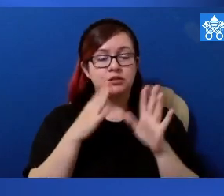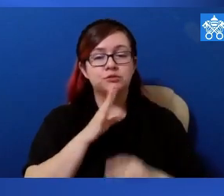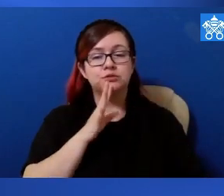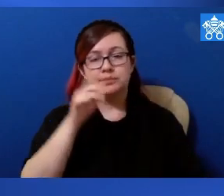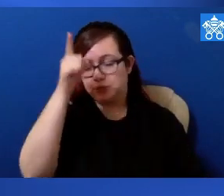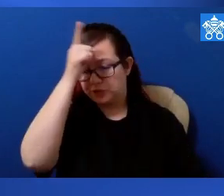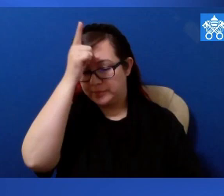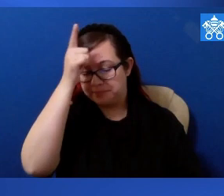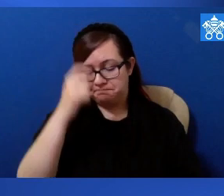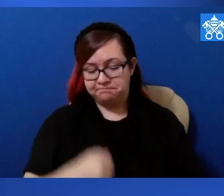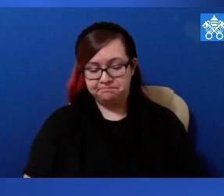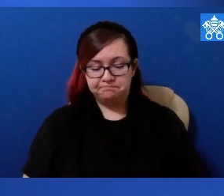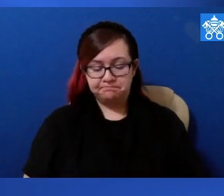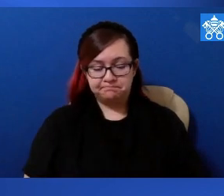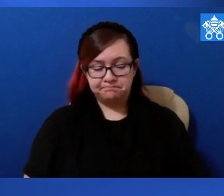speakers.